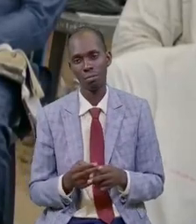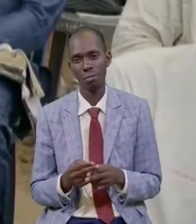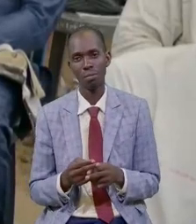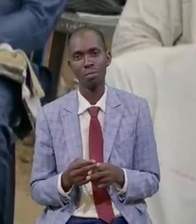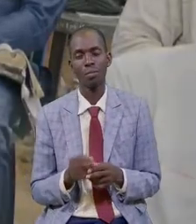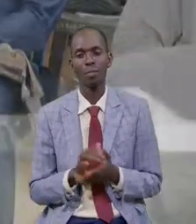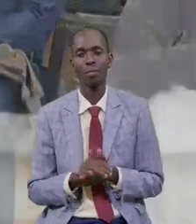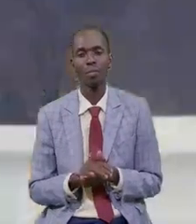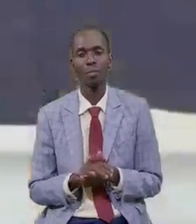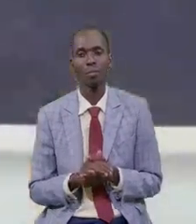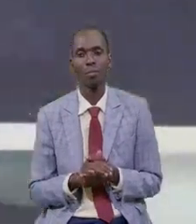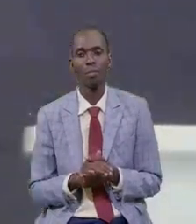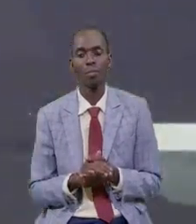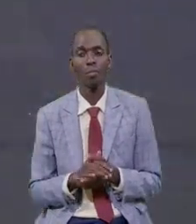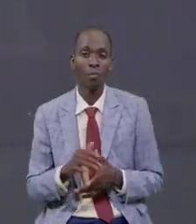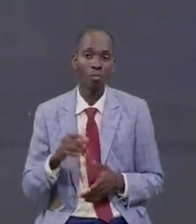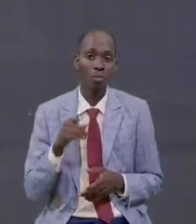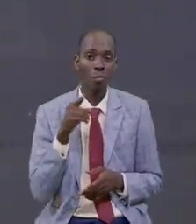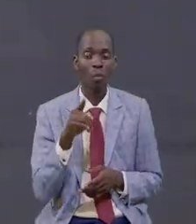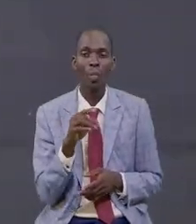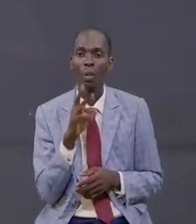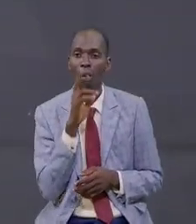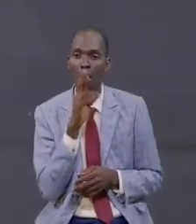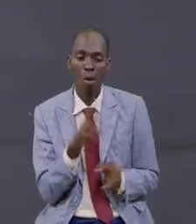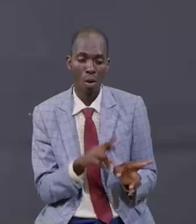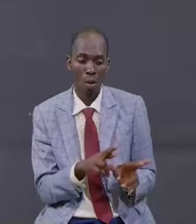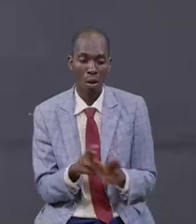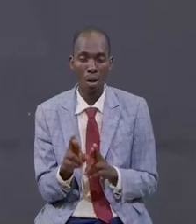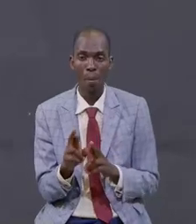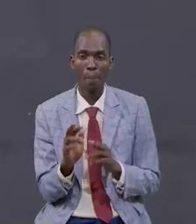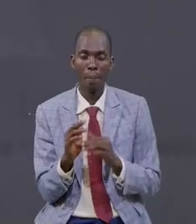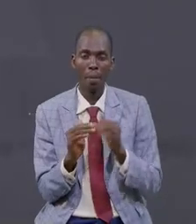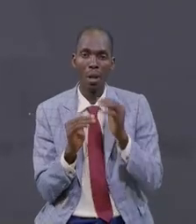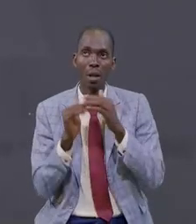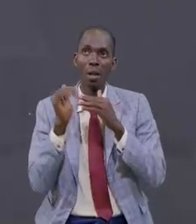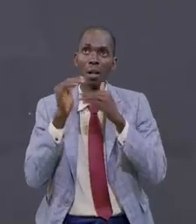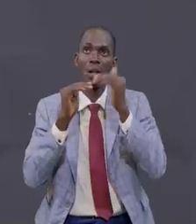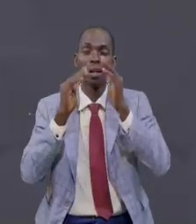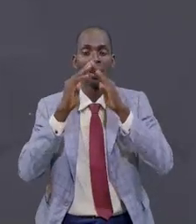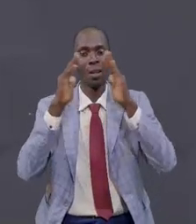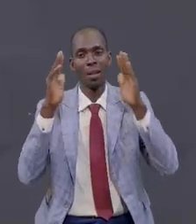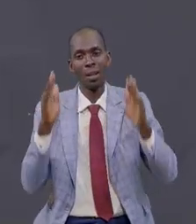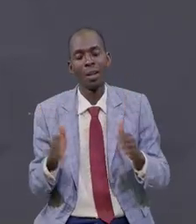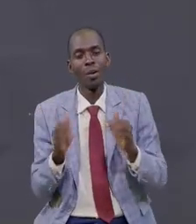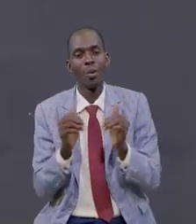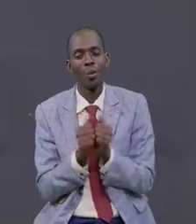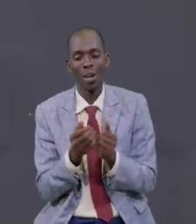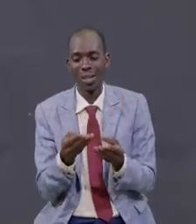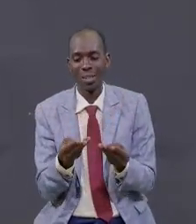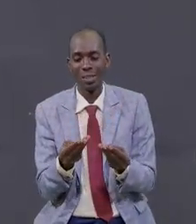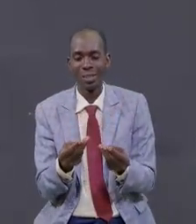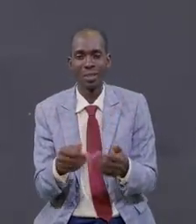Jésus chage tu es en train de bâtir des maisons avec du sable pense